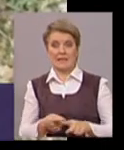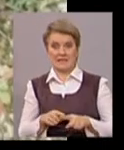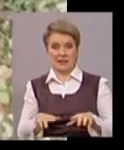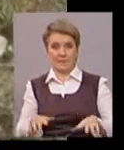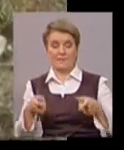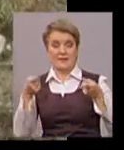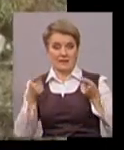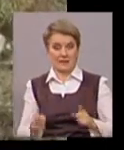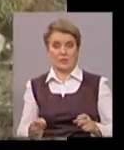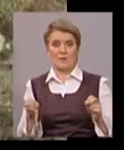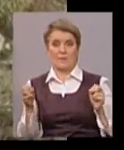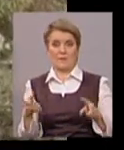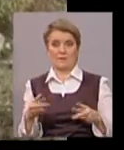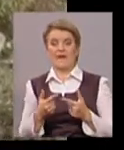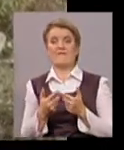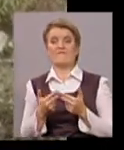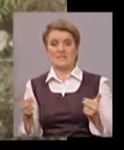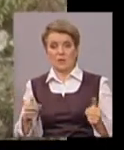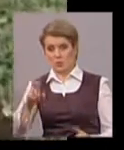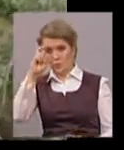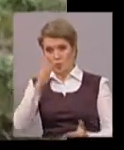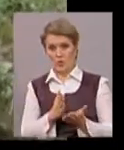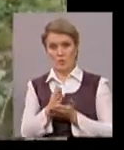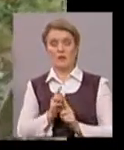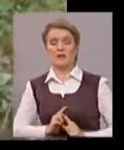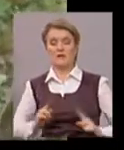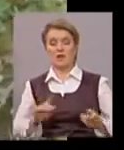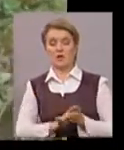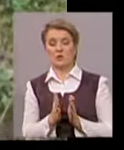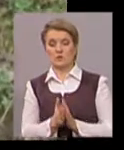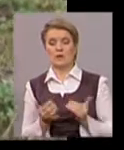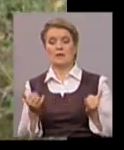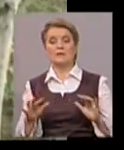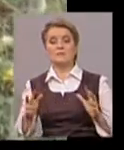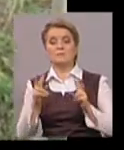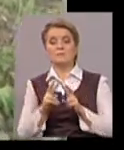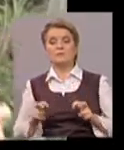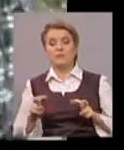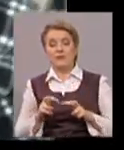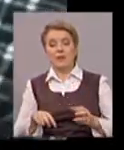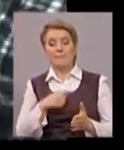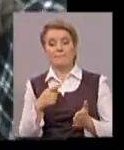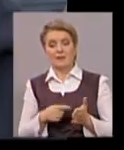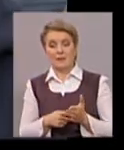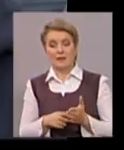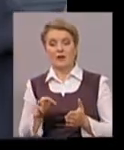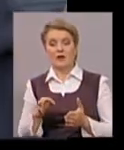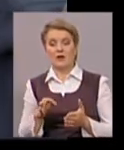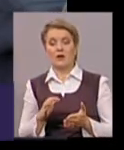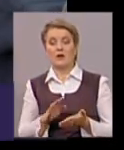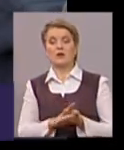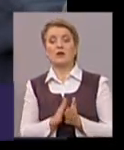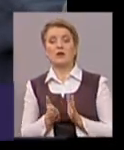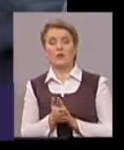дійсно небезпечне, визнають у Держслужбі з надзвичайних ситуацій. На даний момент з'ясовується питання щодо заключення